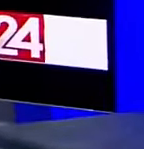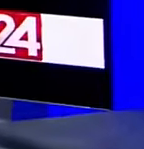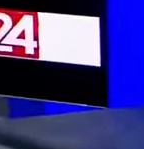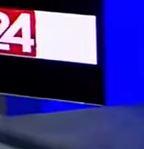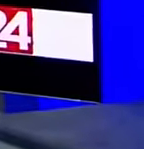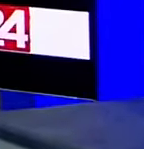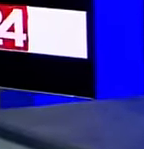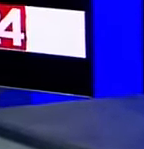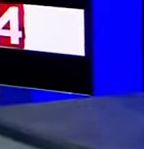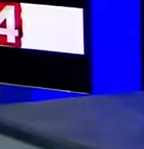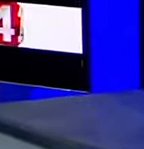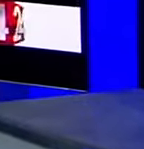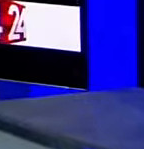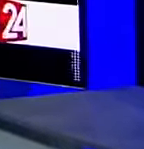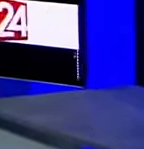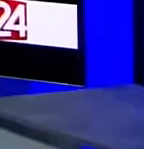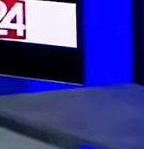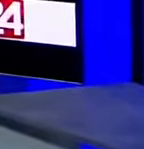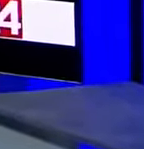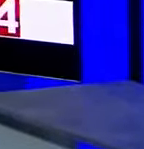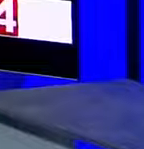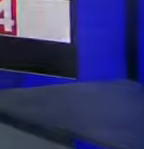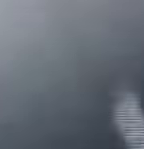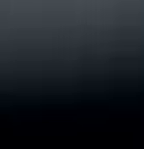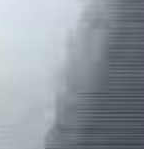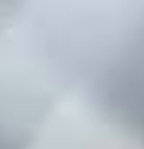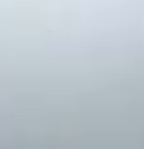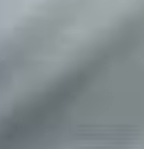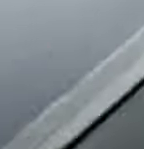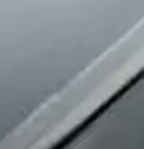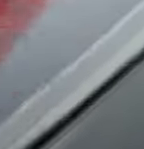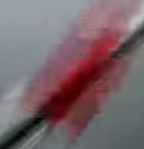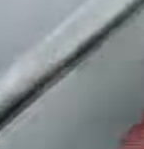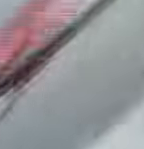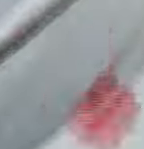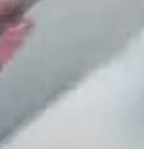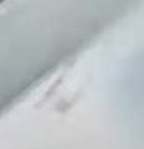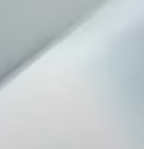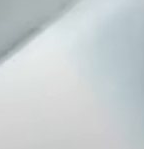Non-stop ang pagtutok dito lang sa 24 oras.